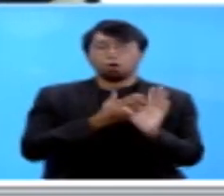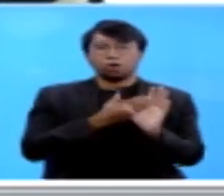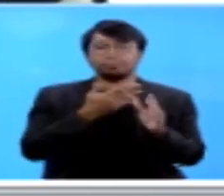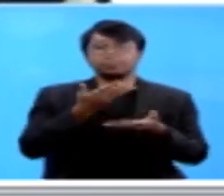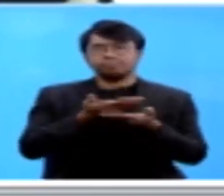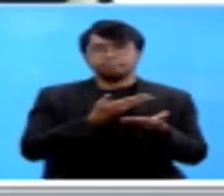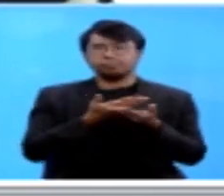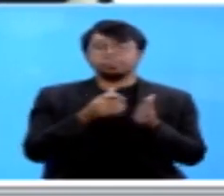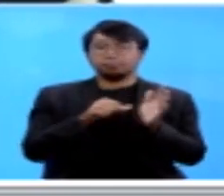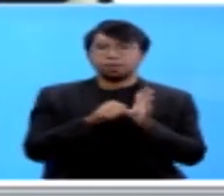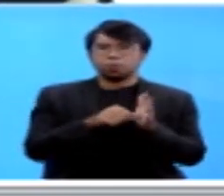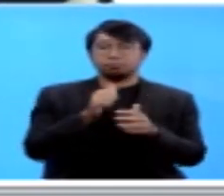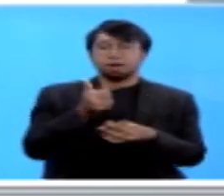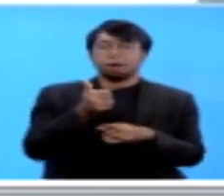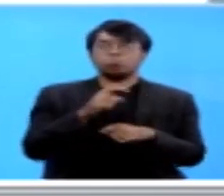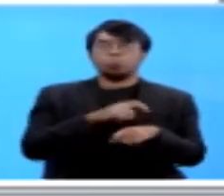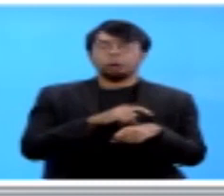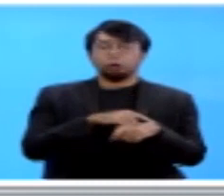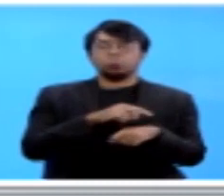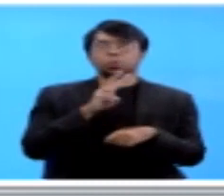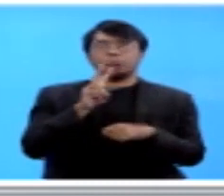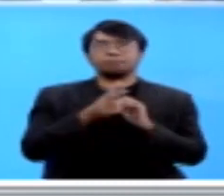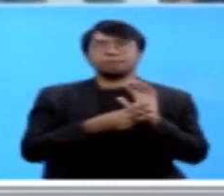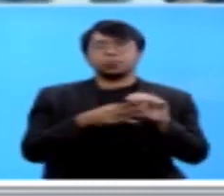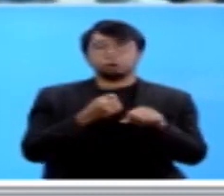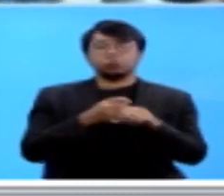misalnya 2 minggu gitu. Jadi dia dari rumah ditaruh di